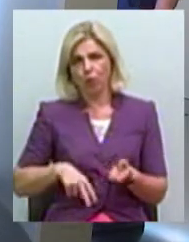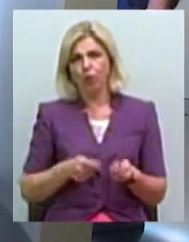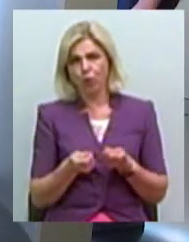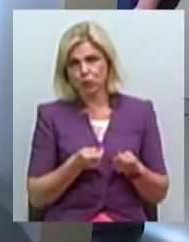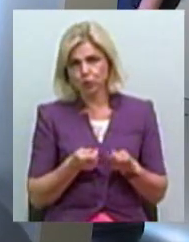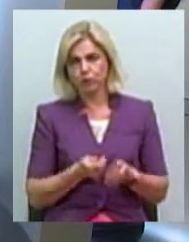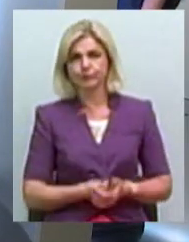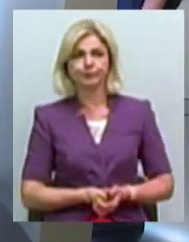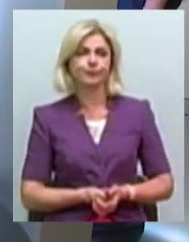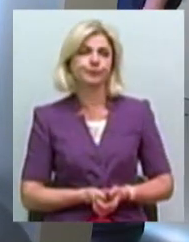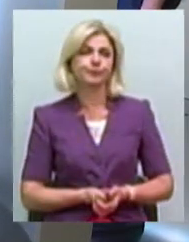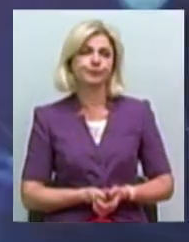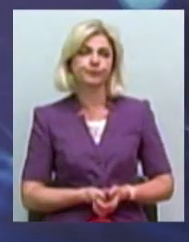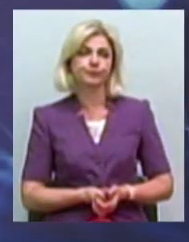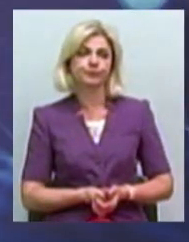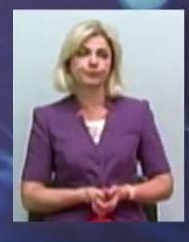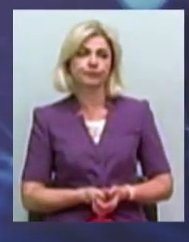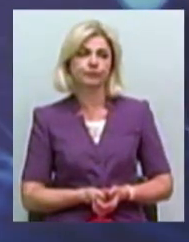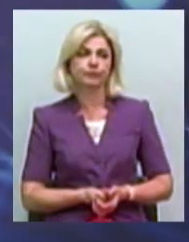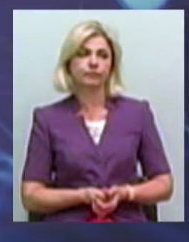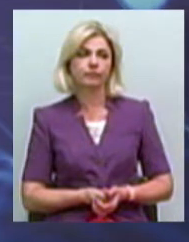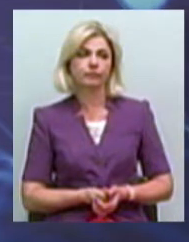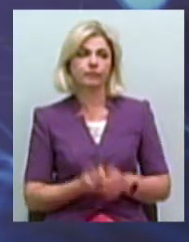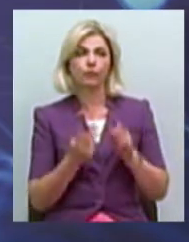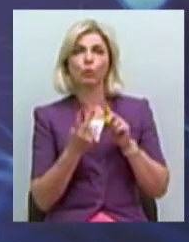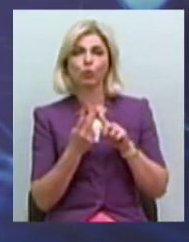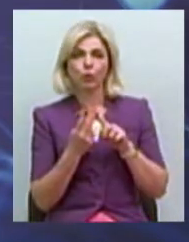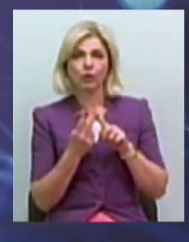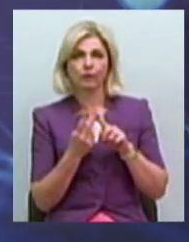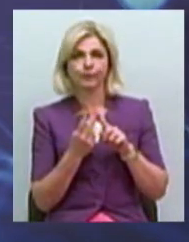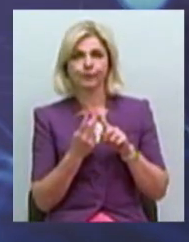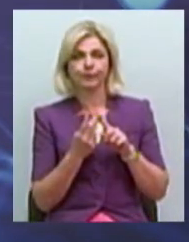надання адміністративних послуг. Друге.